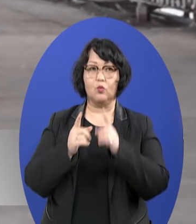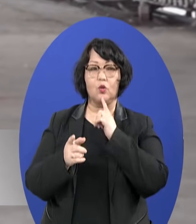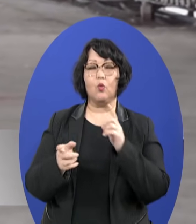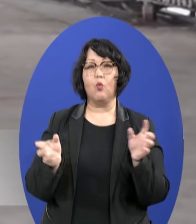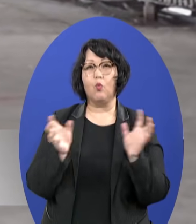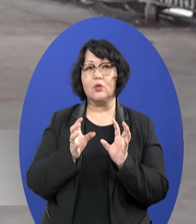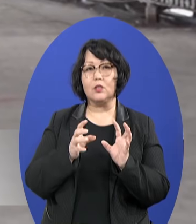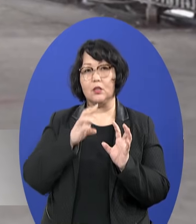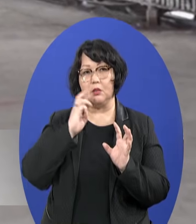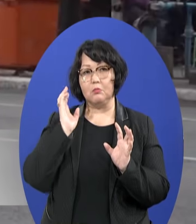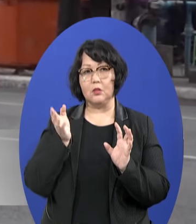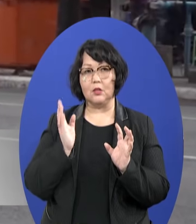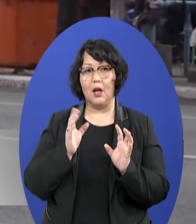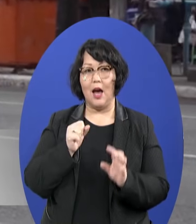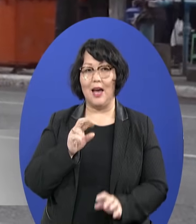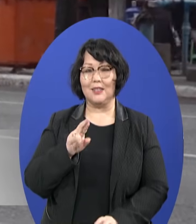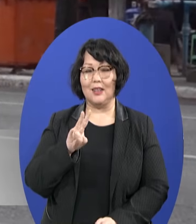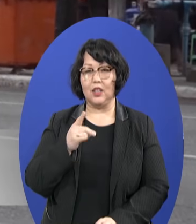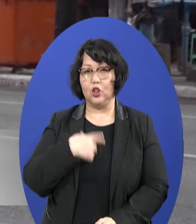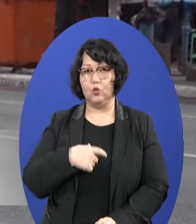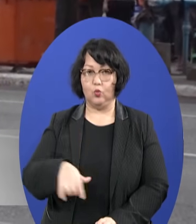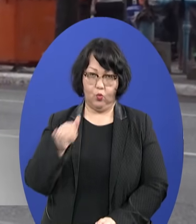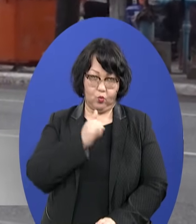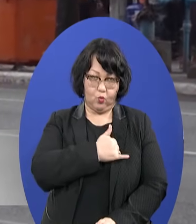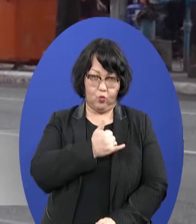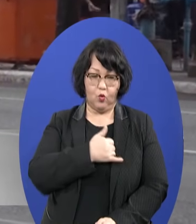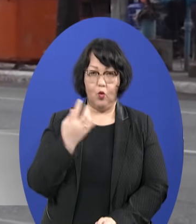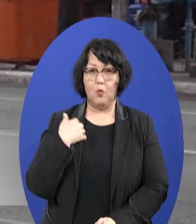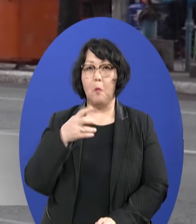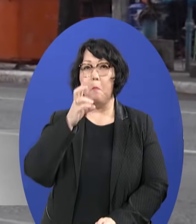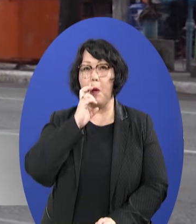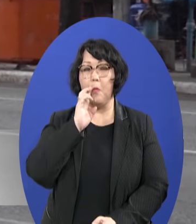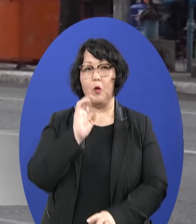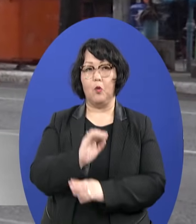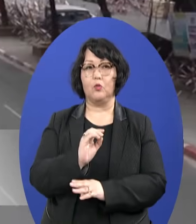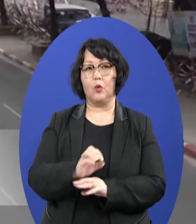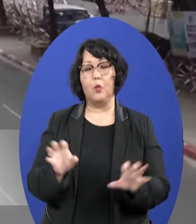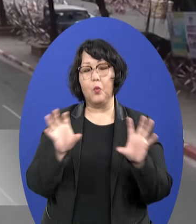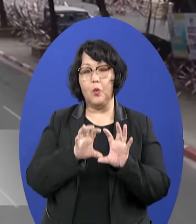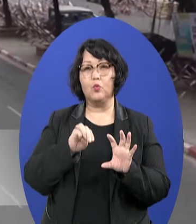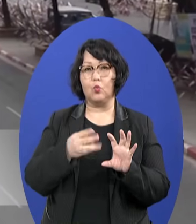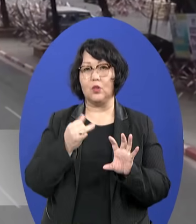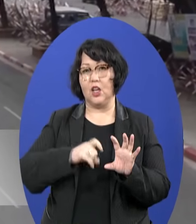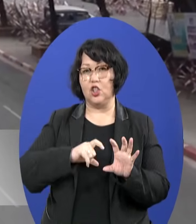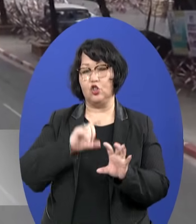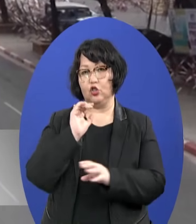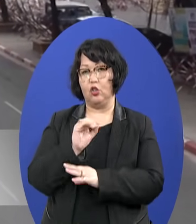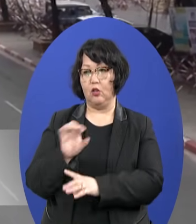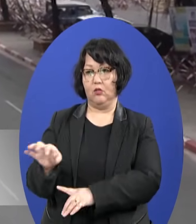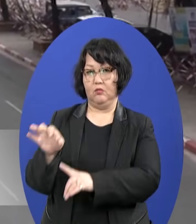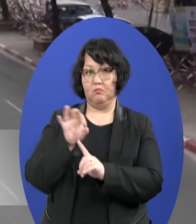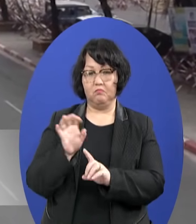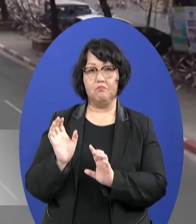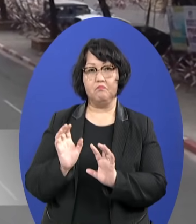ийхүү мэдгдсэн байна. За АСЕАН-ы гишүүн орнуудын удирдагчид өнгөрсөн одоо Бямбарагт болсон уулзалтаараа тусгай ээлж төлөөлөгчийг илгээх